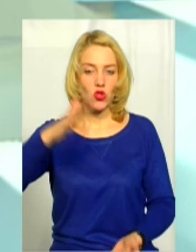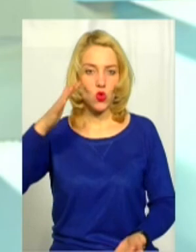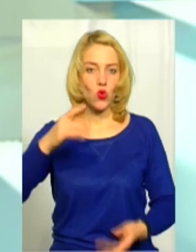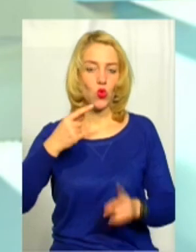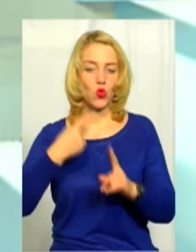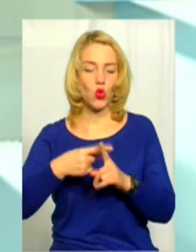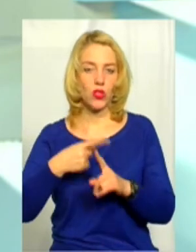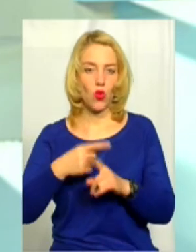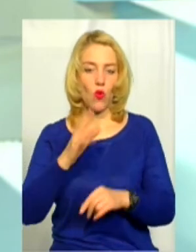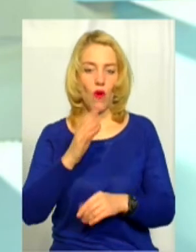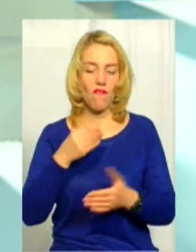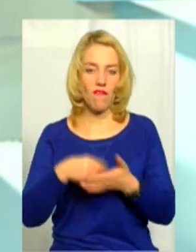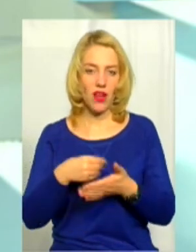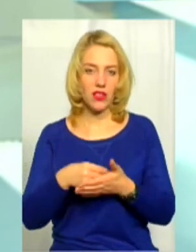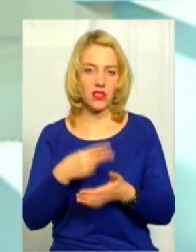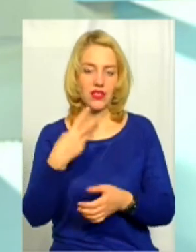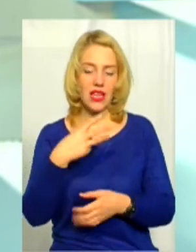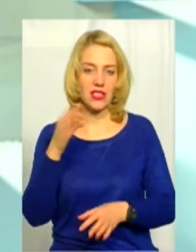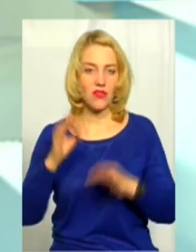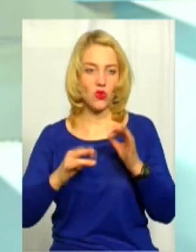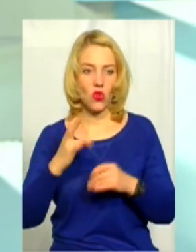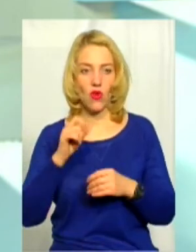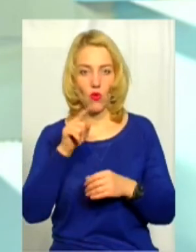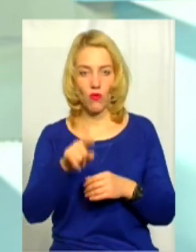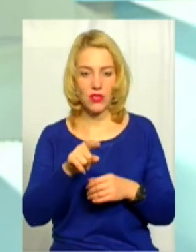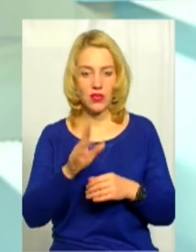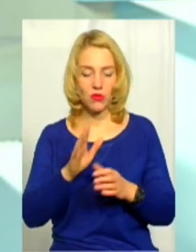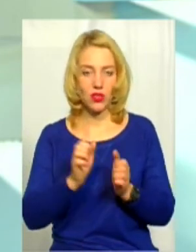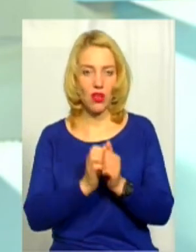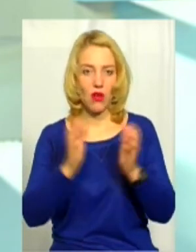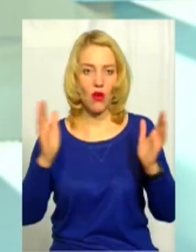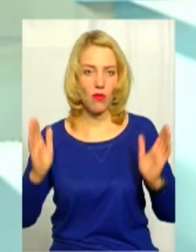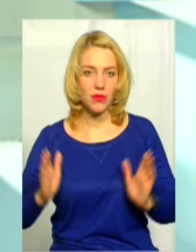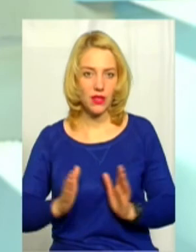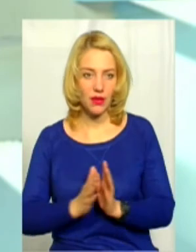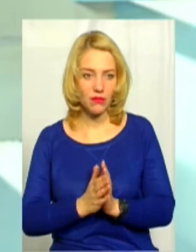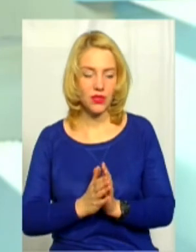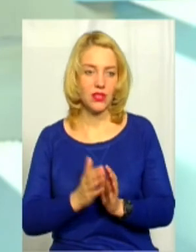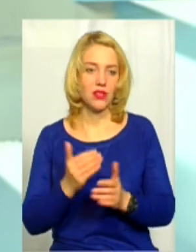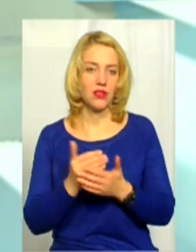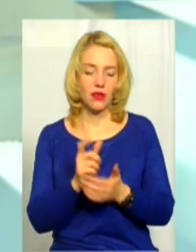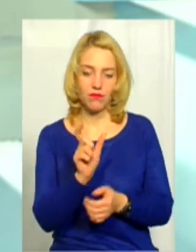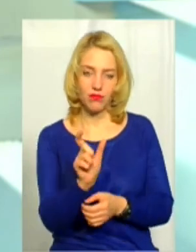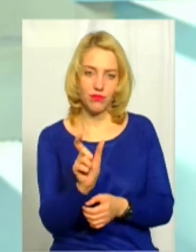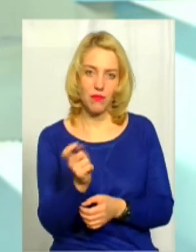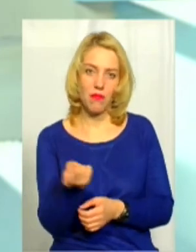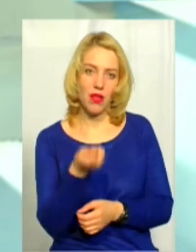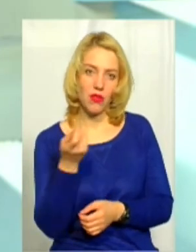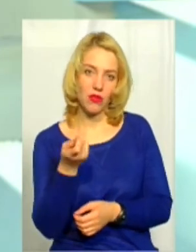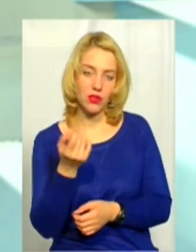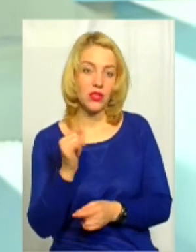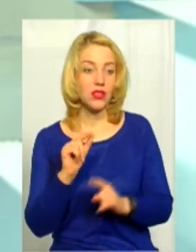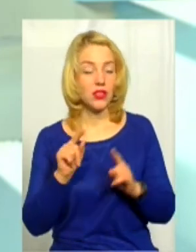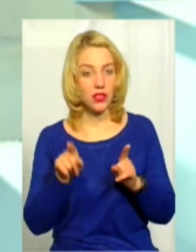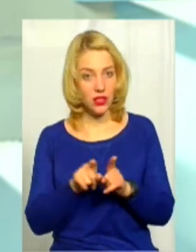скажімо, там 30-40%, але проте ви її будете мати одночасно або там на короткий проміжок часу.